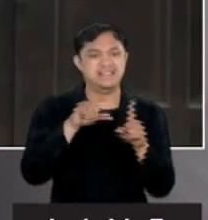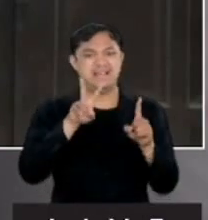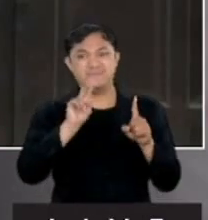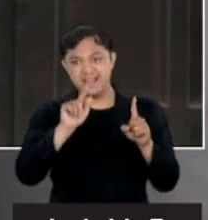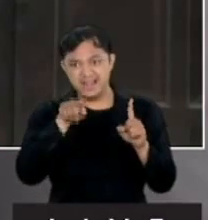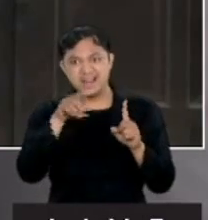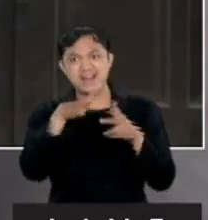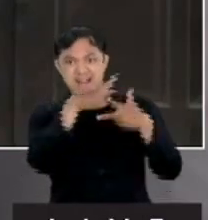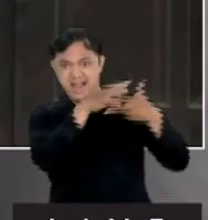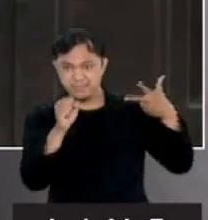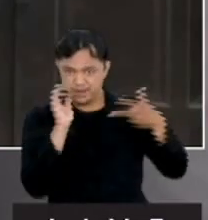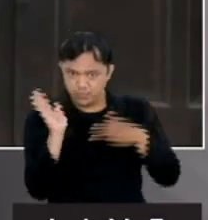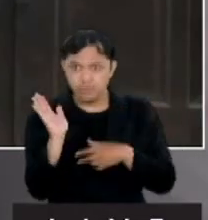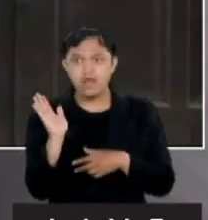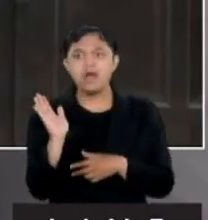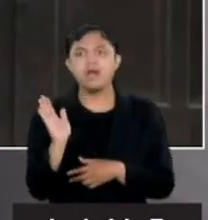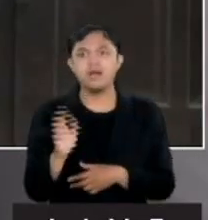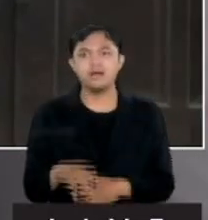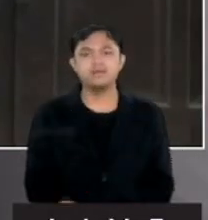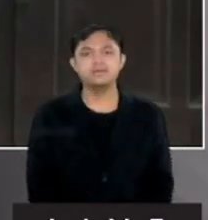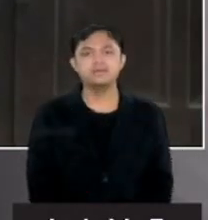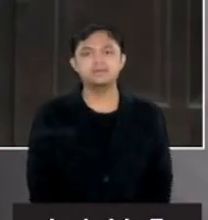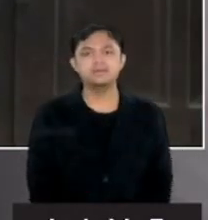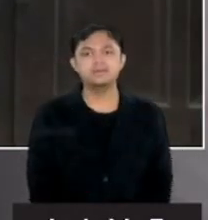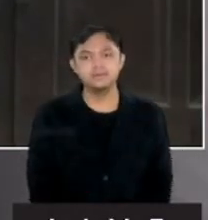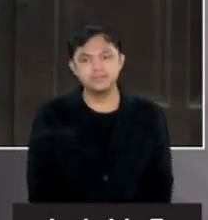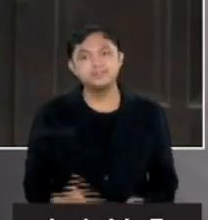Gebi, terima kasih atas laporan Anda dan selamat bertugas kembali. Kami nantikan update dari Anda selanjutnya.